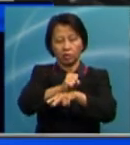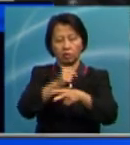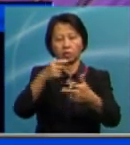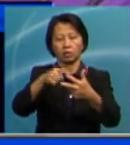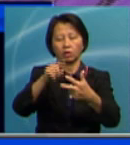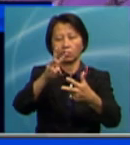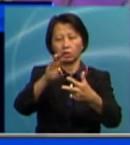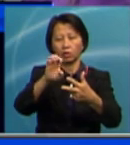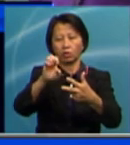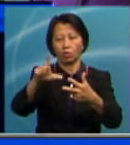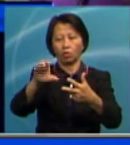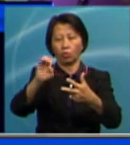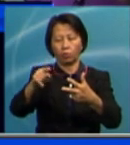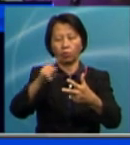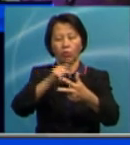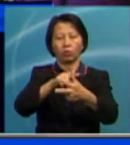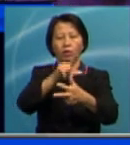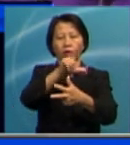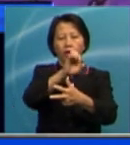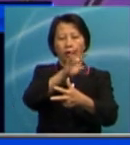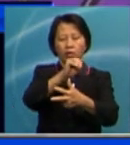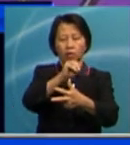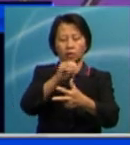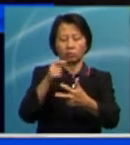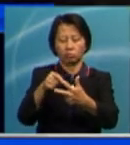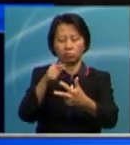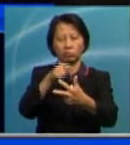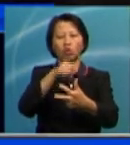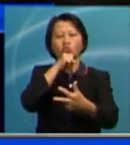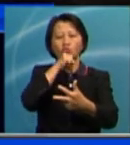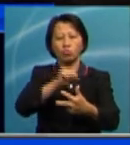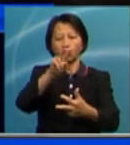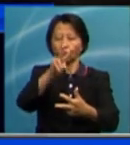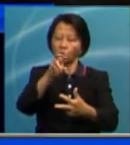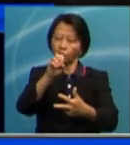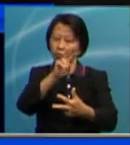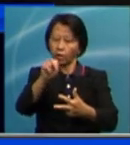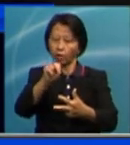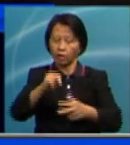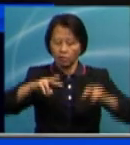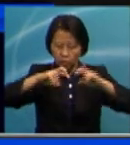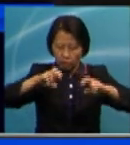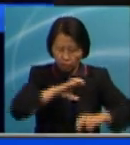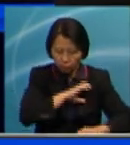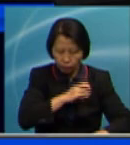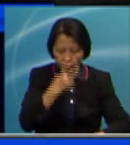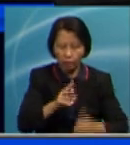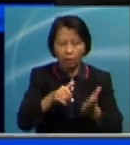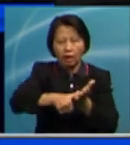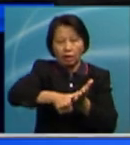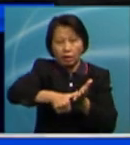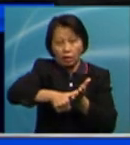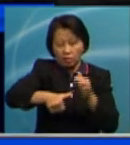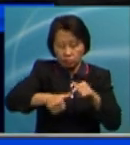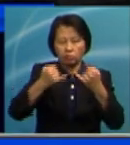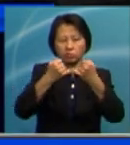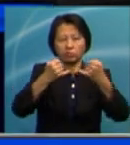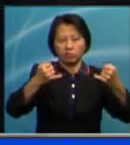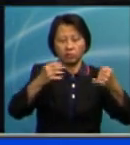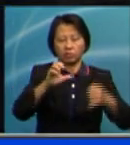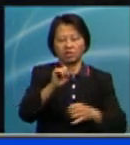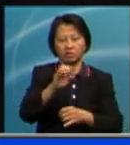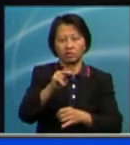wiopo Elin dan Lim Chu masing-masing berusia 20-an siasatan polis mendapati dadah itu merupakan jenis